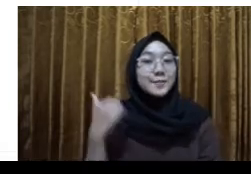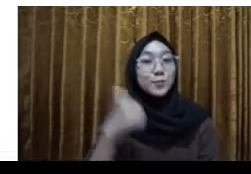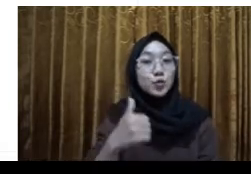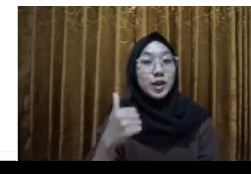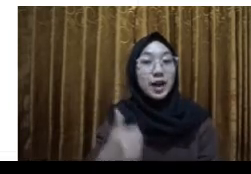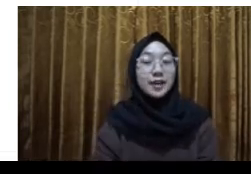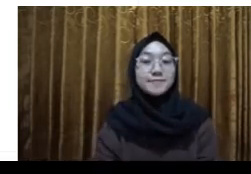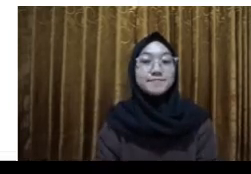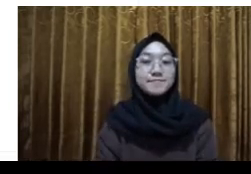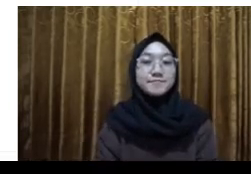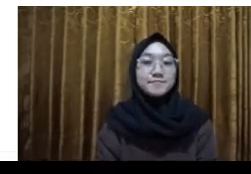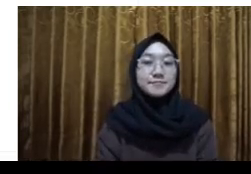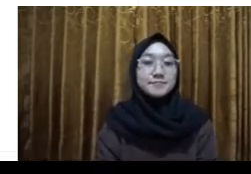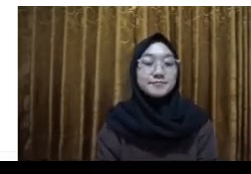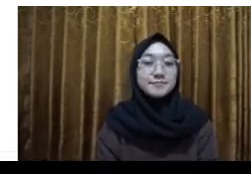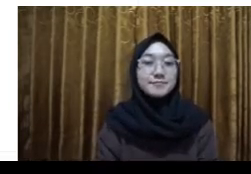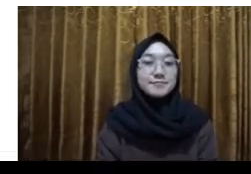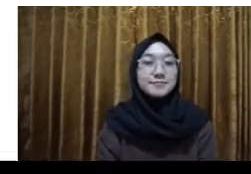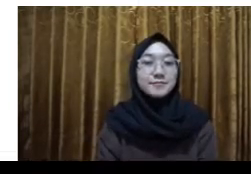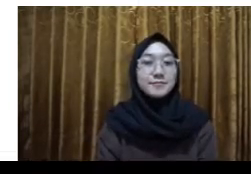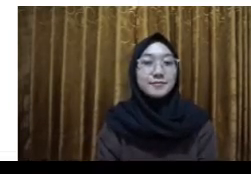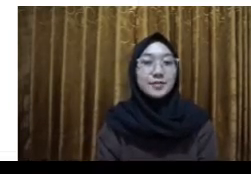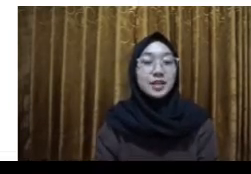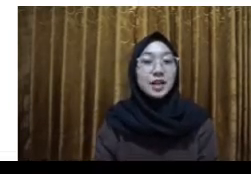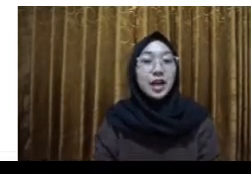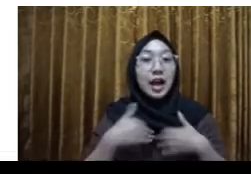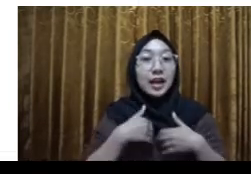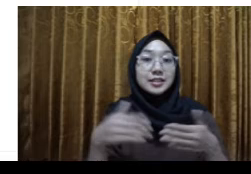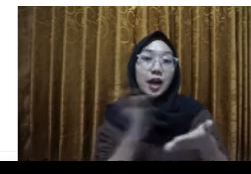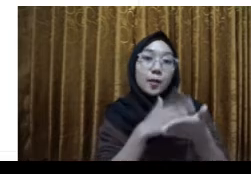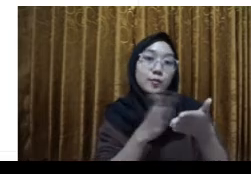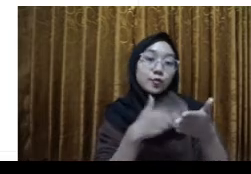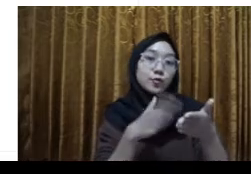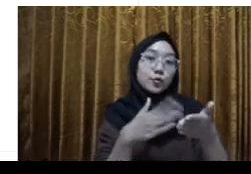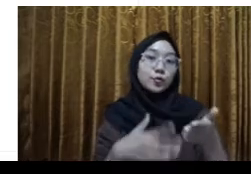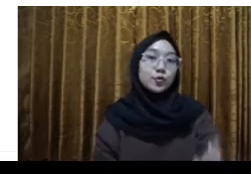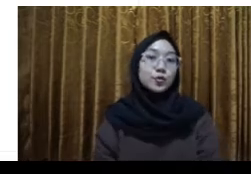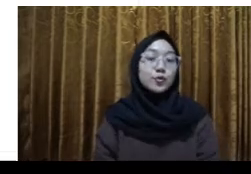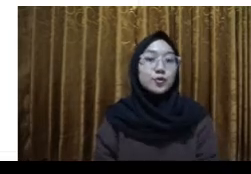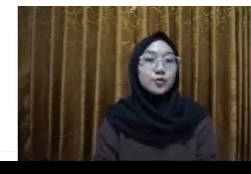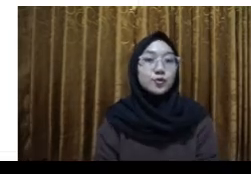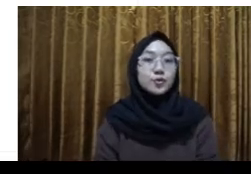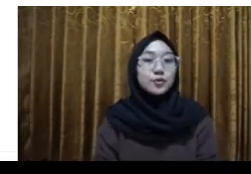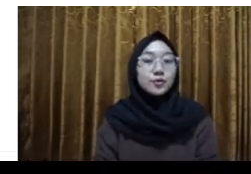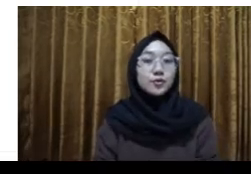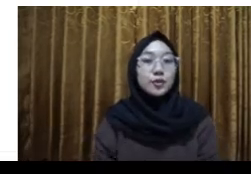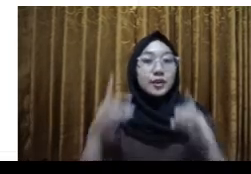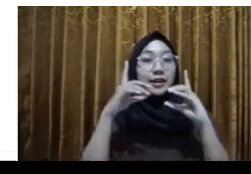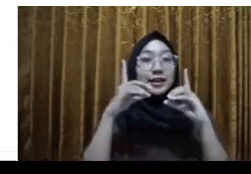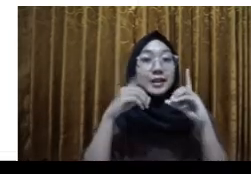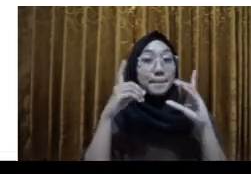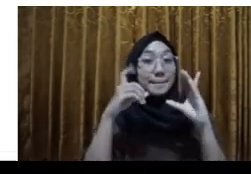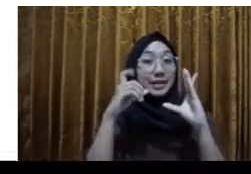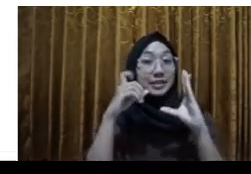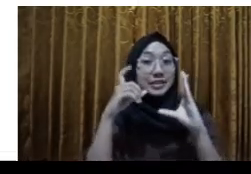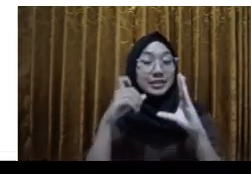Gitu teman-teman. Jadi sangat mudah ya untuk saat ini, terutama teman-teman yang sedang melakukan